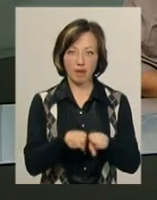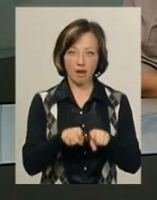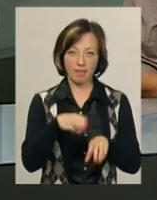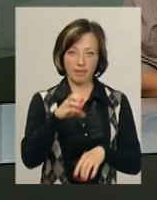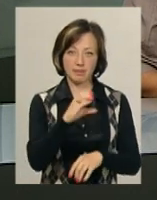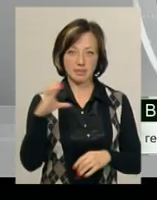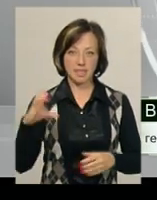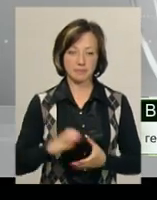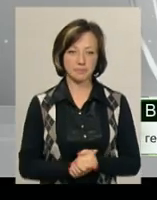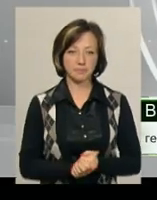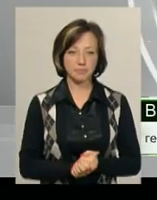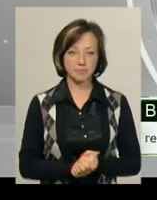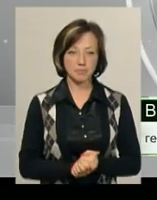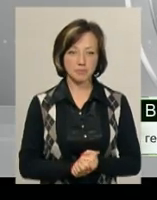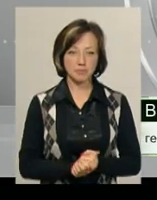ТЕС.